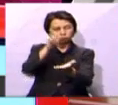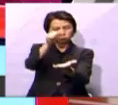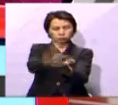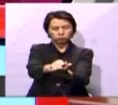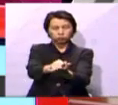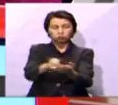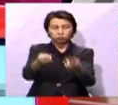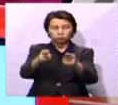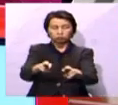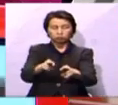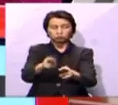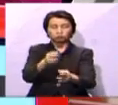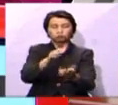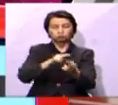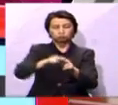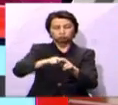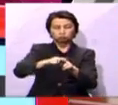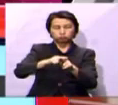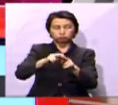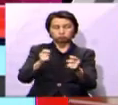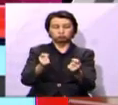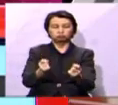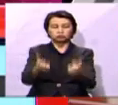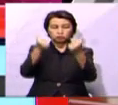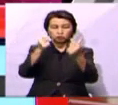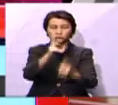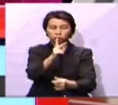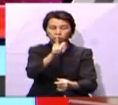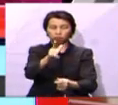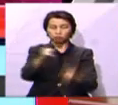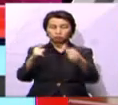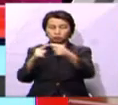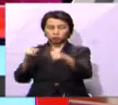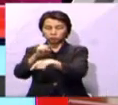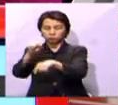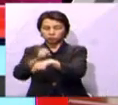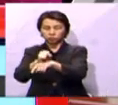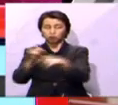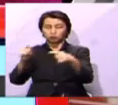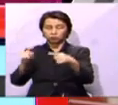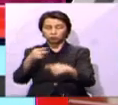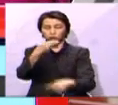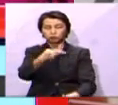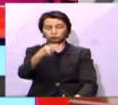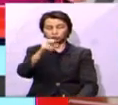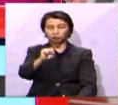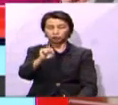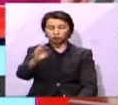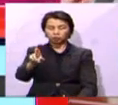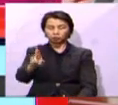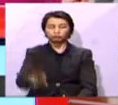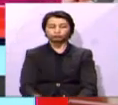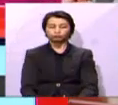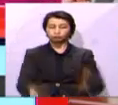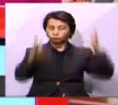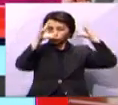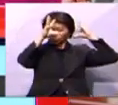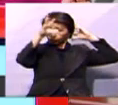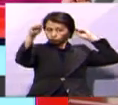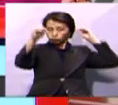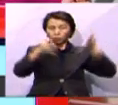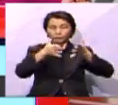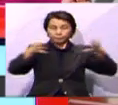untuk kontrak kereta api keberkelajuan tinggi Kuala Lumpur Singapura HSR. Duta Besar Jepun ke